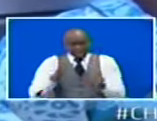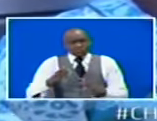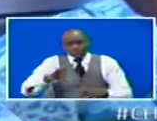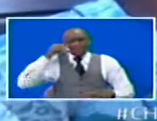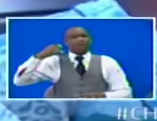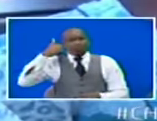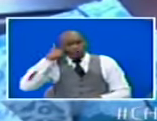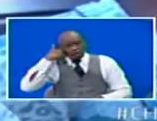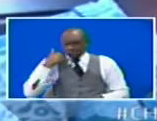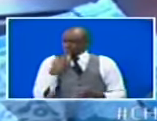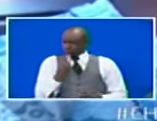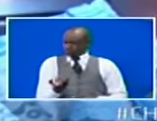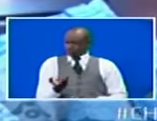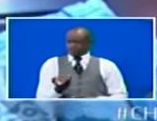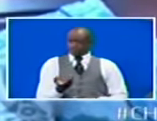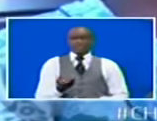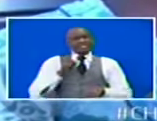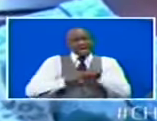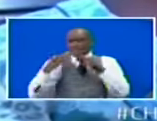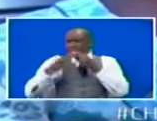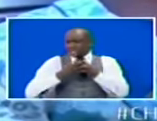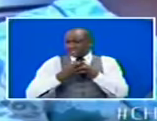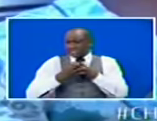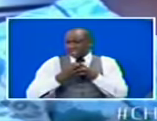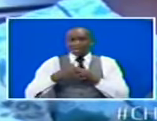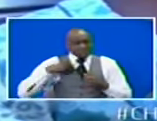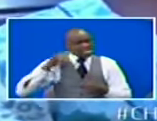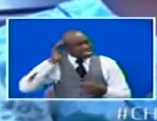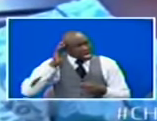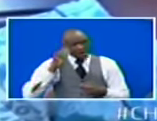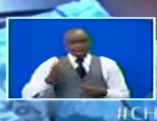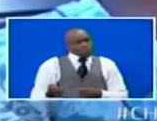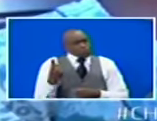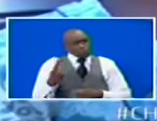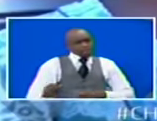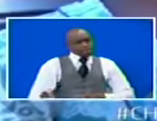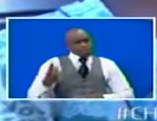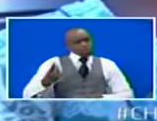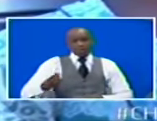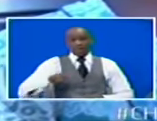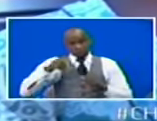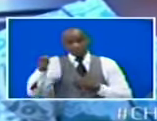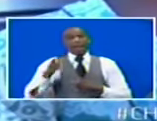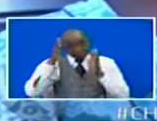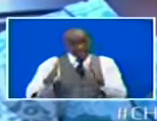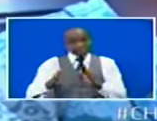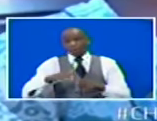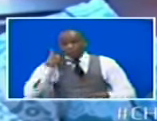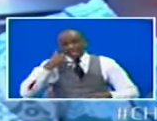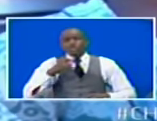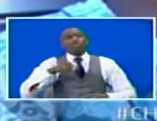unexpected and unfamiliar voice. Kufika saa mbili, napata simu yake inalia. Huyo jamaa